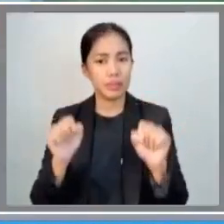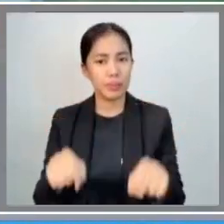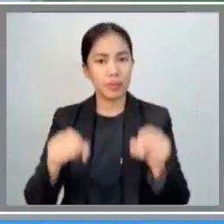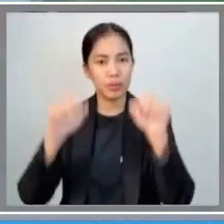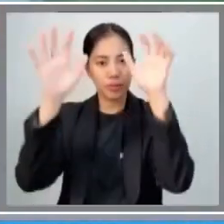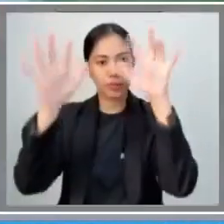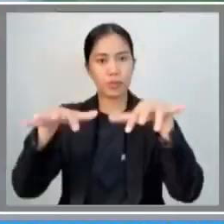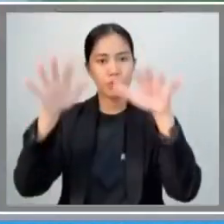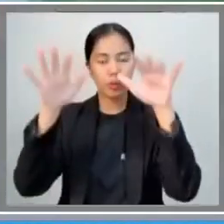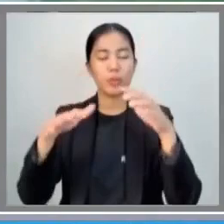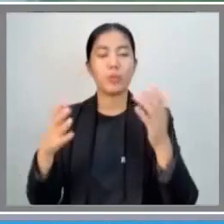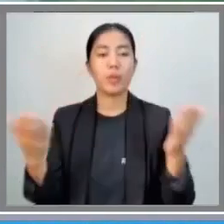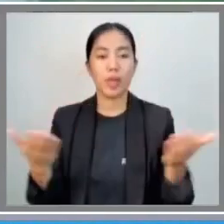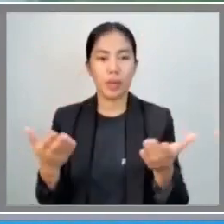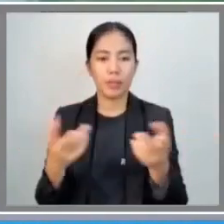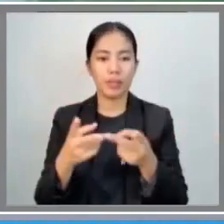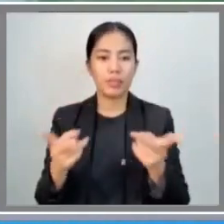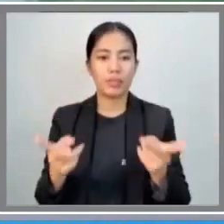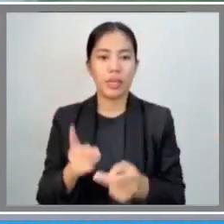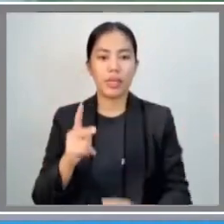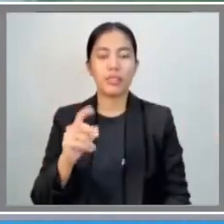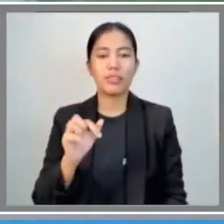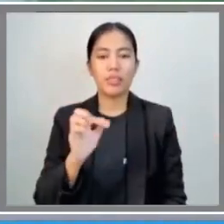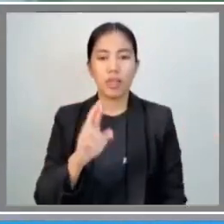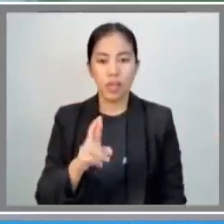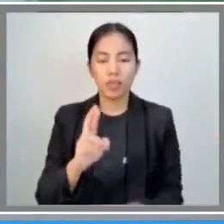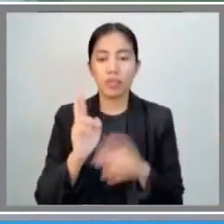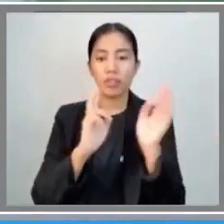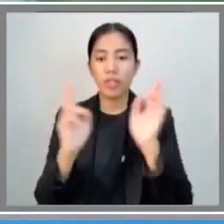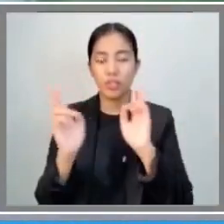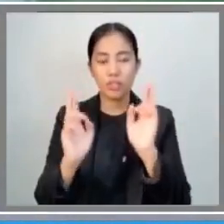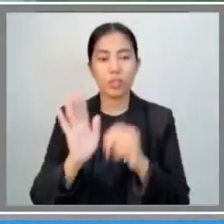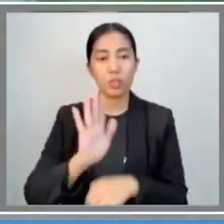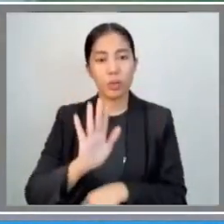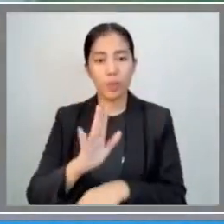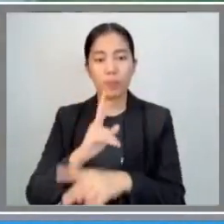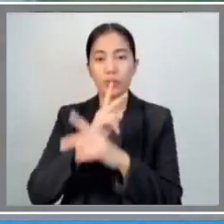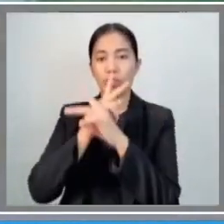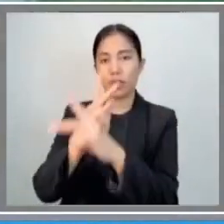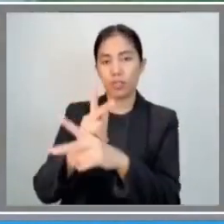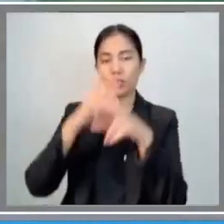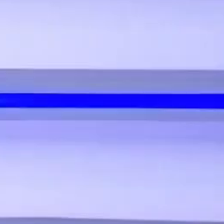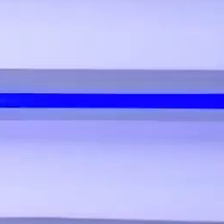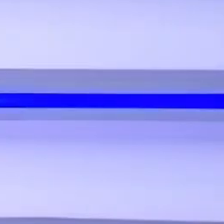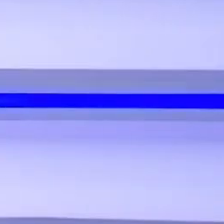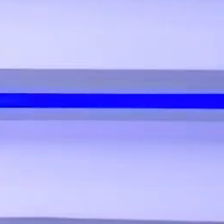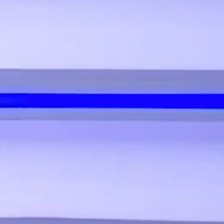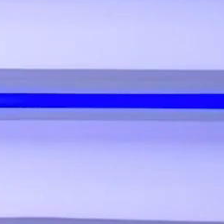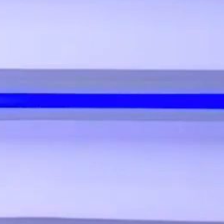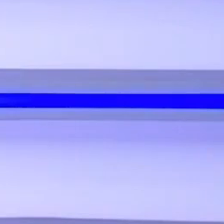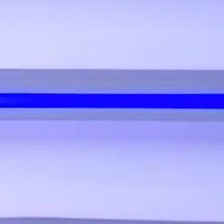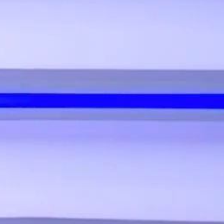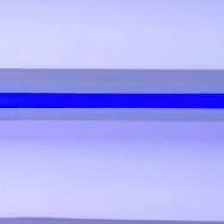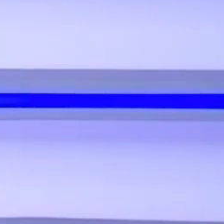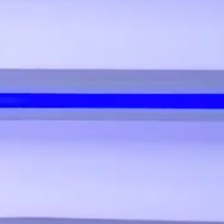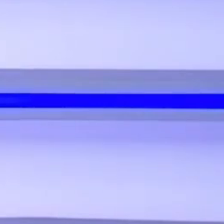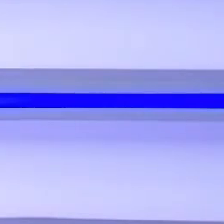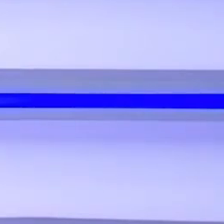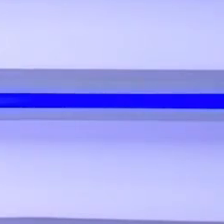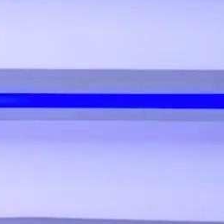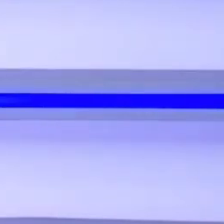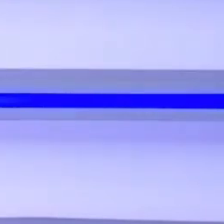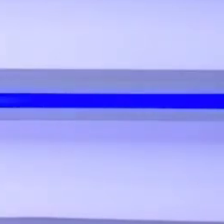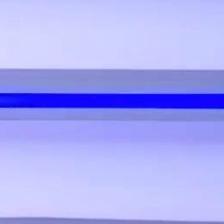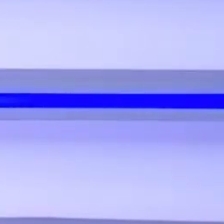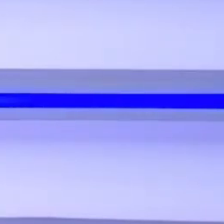Metro Manila. Kaya maghanda po ng inyong panangga sa ulan para iwas sakit. Balita ko, may tututukan kayo